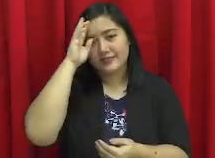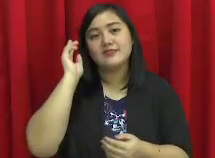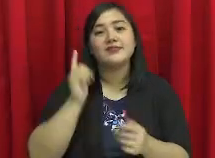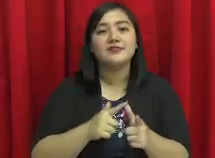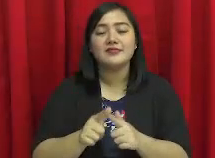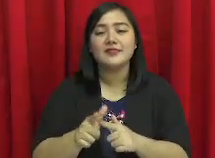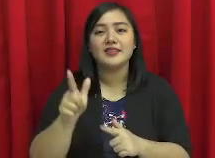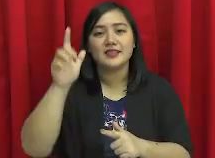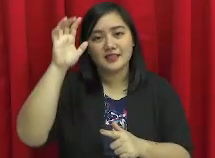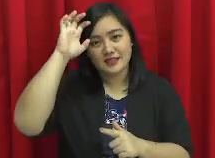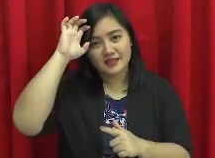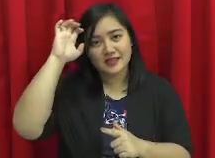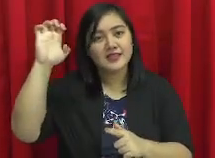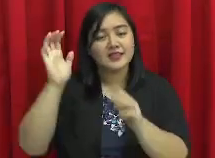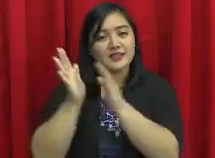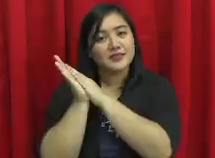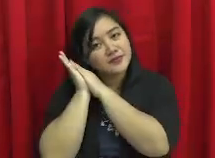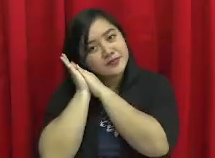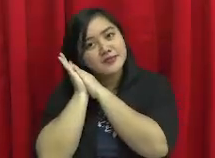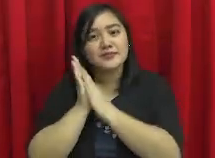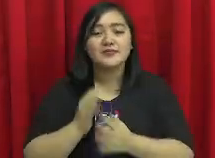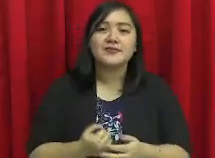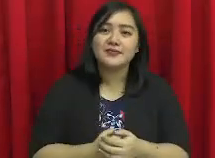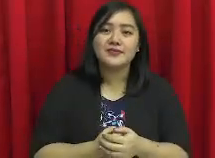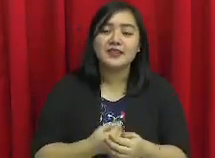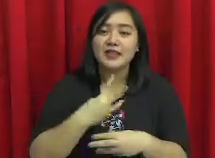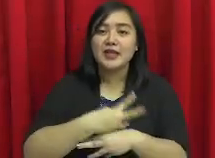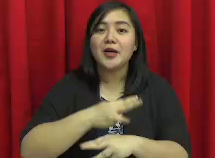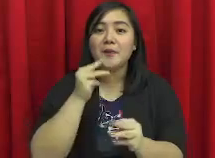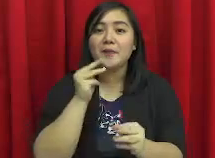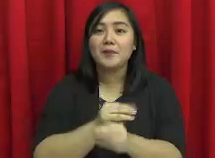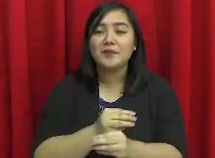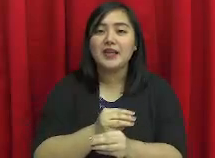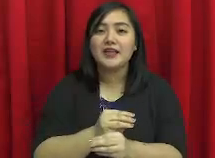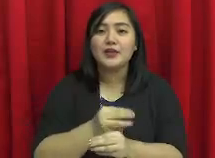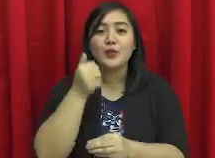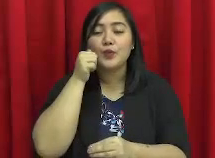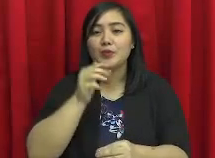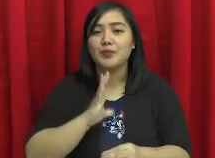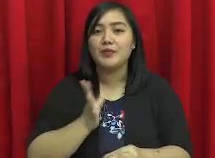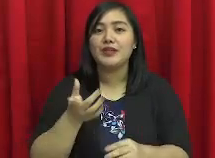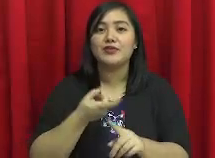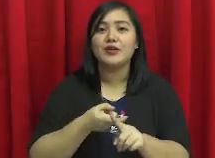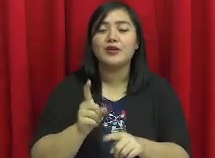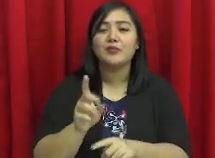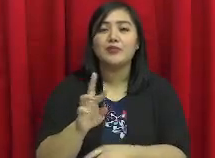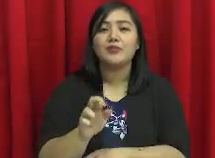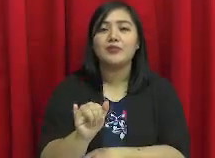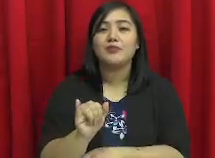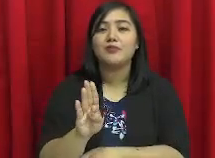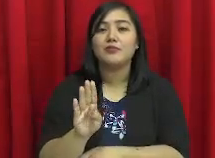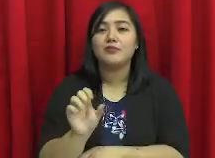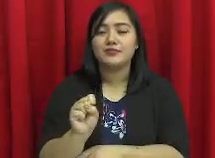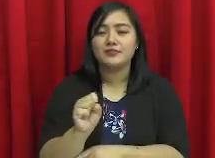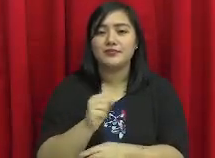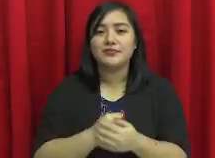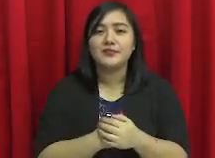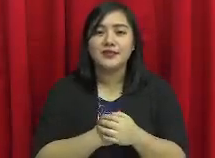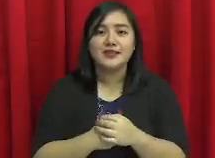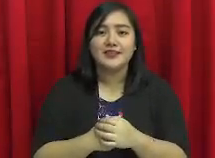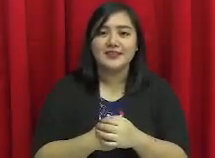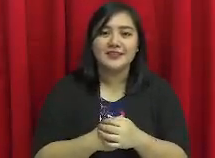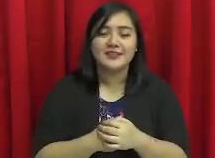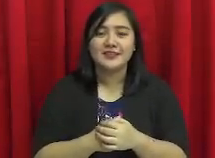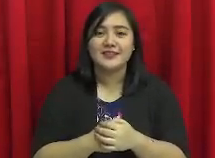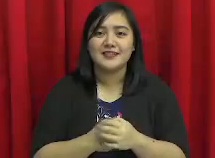Diyos. Alright? Ginawa ang babae from her ribs. Ginawa si Eva. Ginawa si Eve. And then, nung ginawa